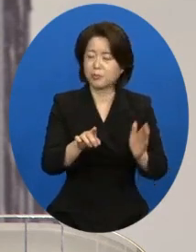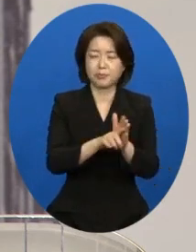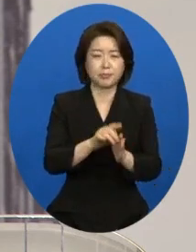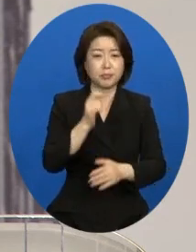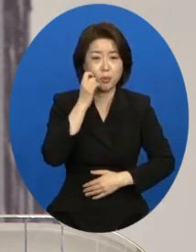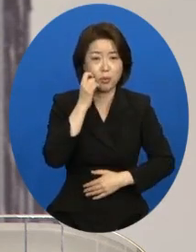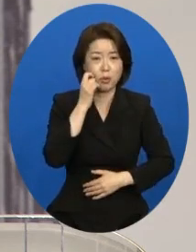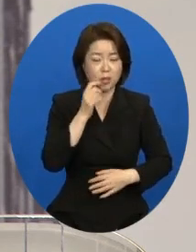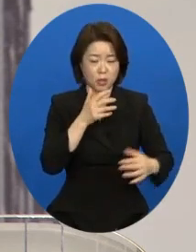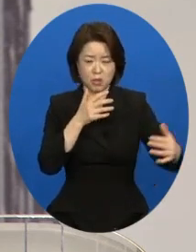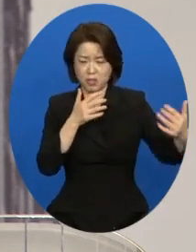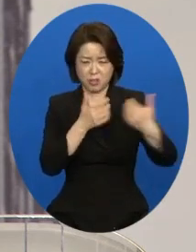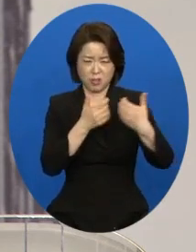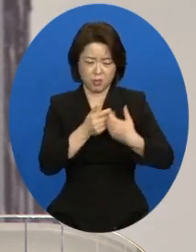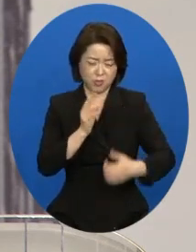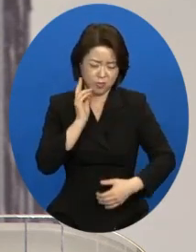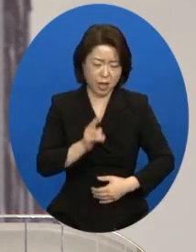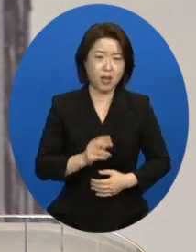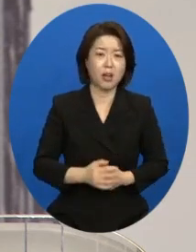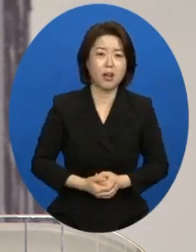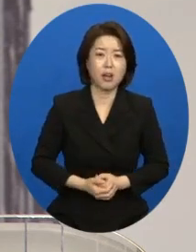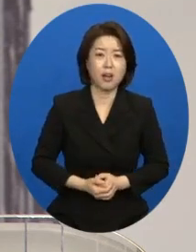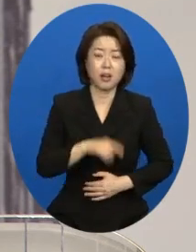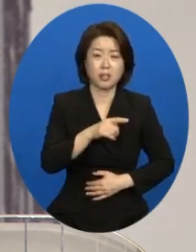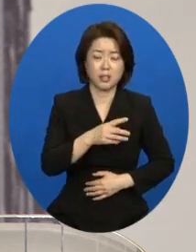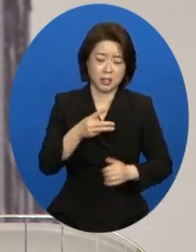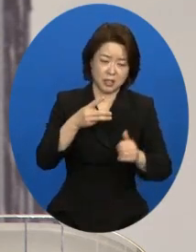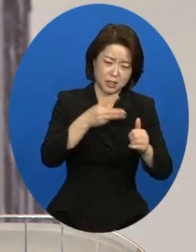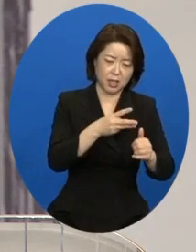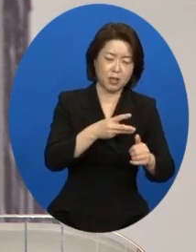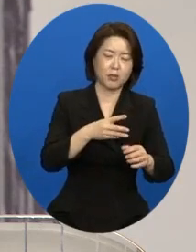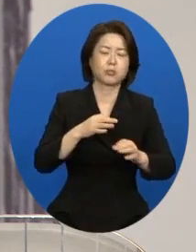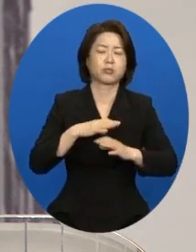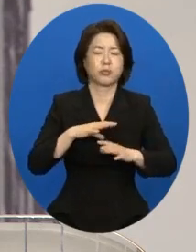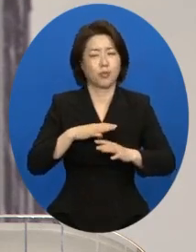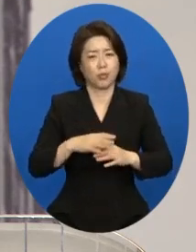그렇게 전쟁은 잔혹한 것입니다. 그렇게 테러가 무서운 거예요.